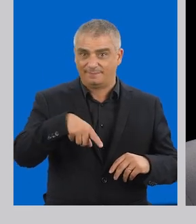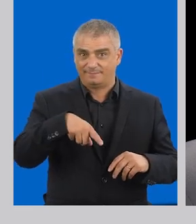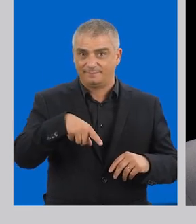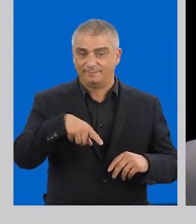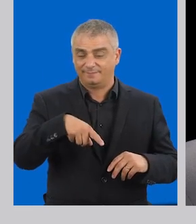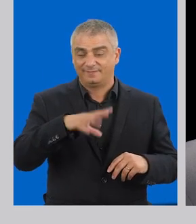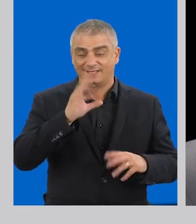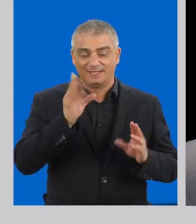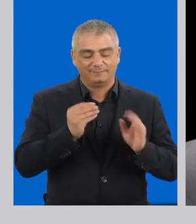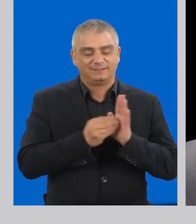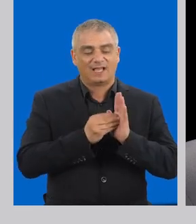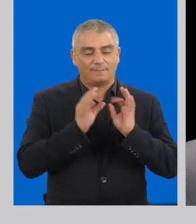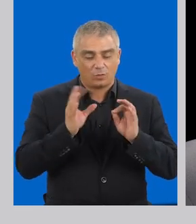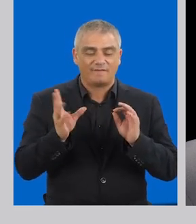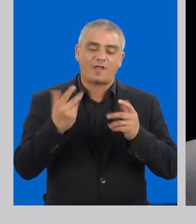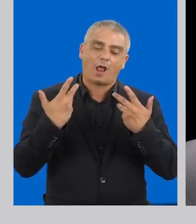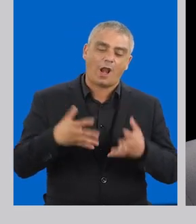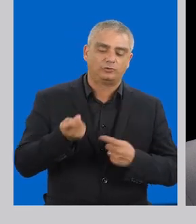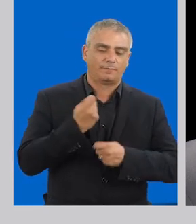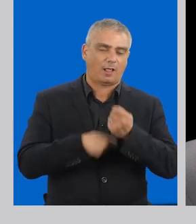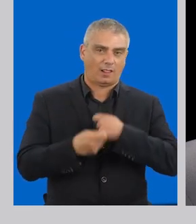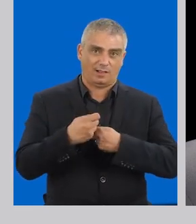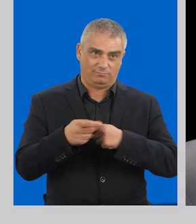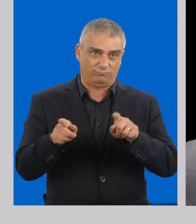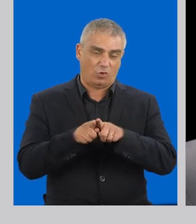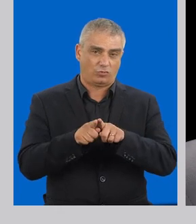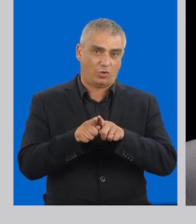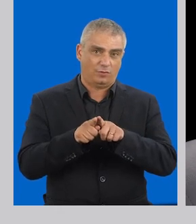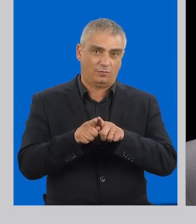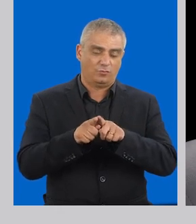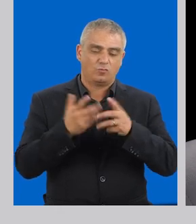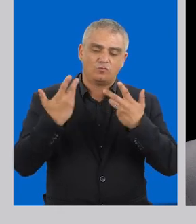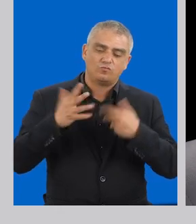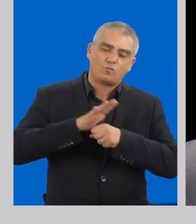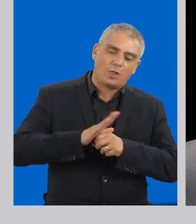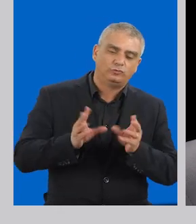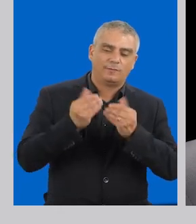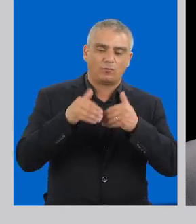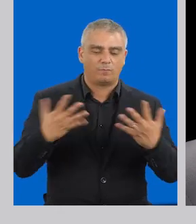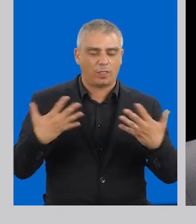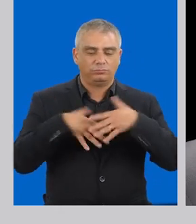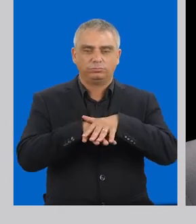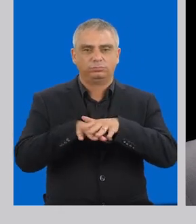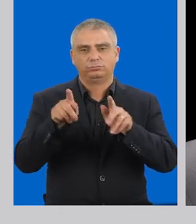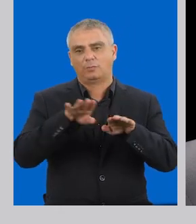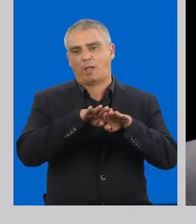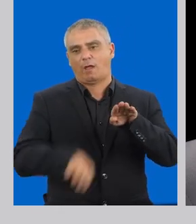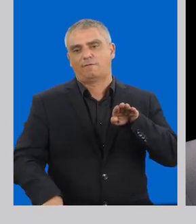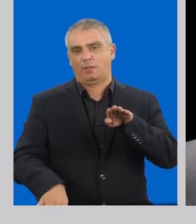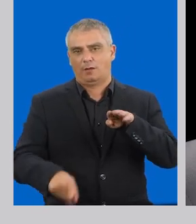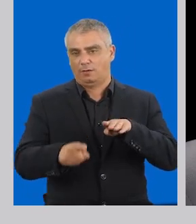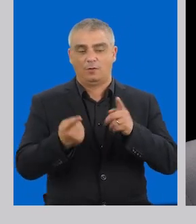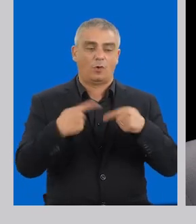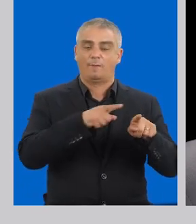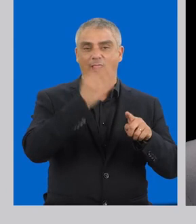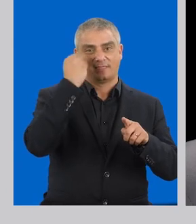שהם עם צרכים מיוחדים ומוחל שים כלכלית זאת אומרת אותה מוחלשות עעם מוגבלות הופלו לעומת